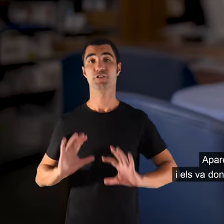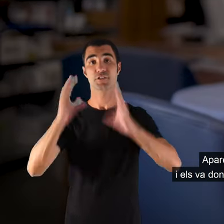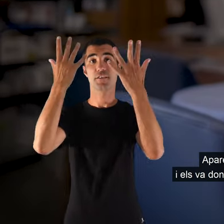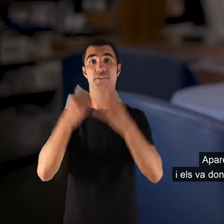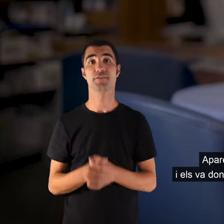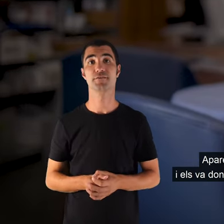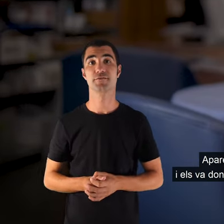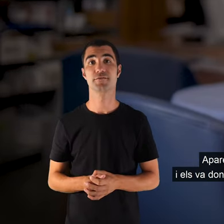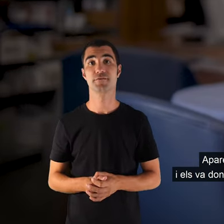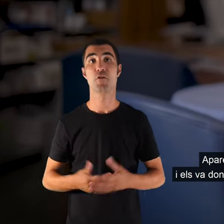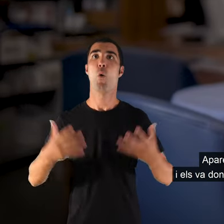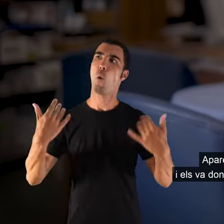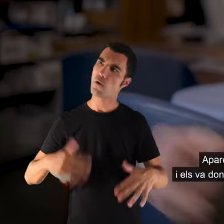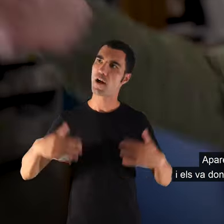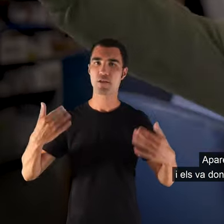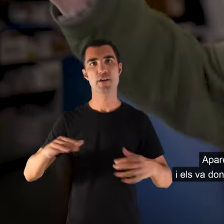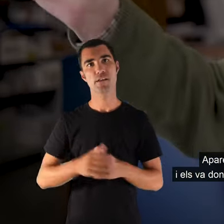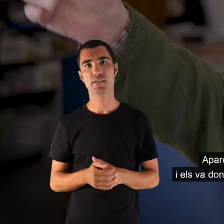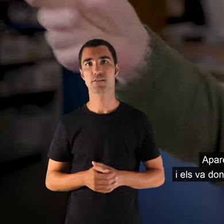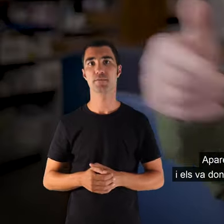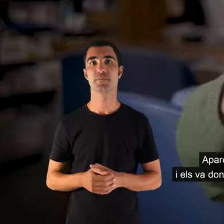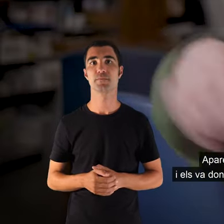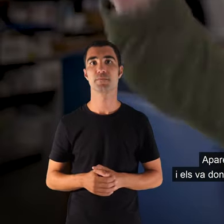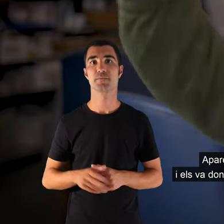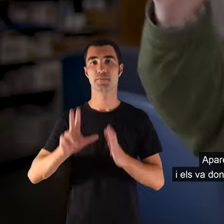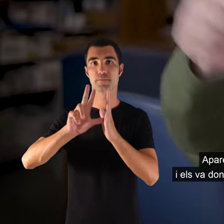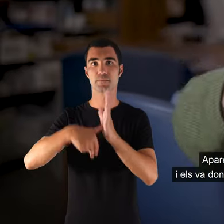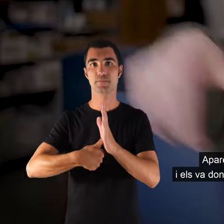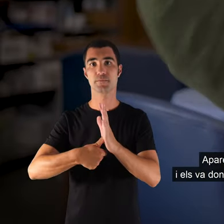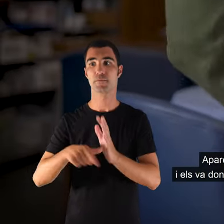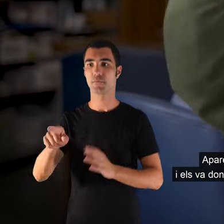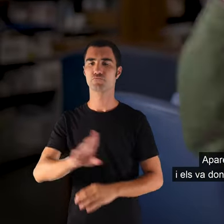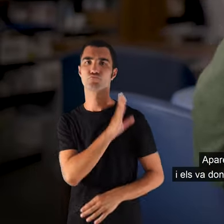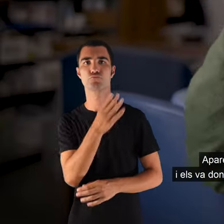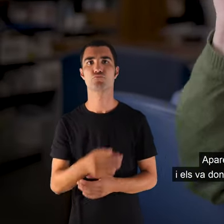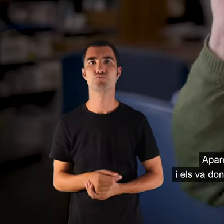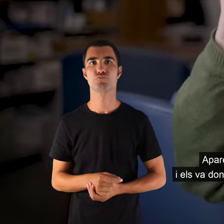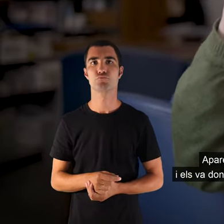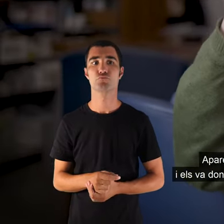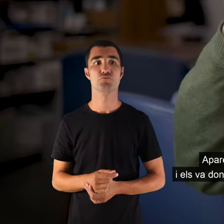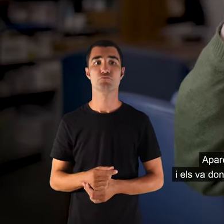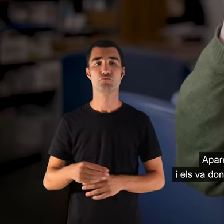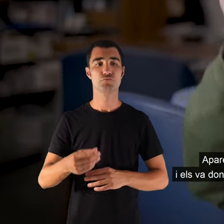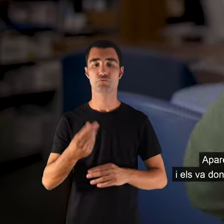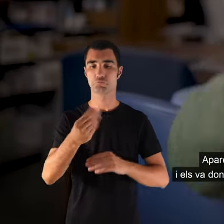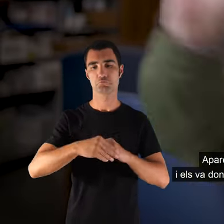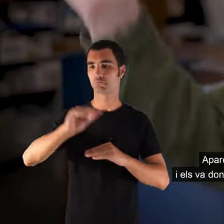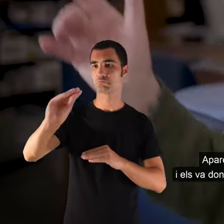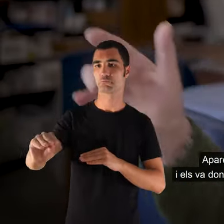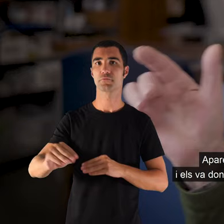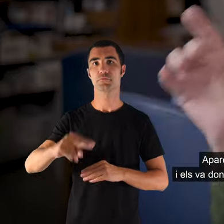ell, problema. I va anar cap a ell, els hagué d'anar a 15.000 de pessetes